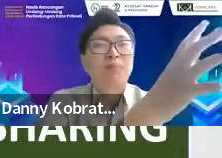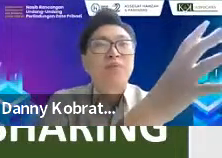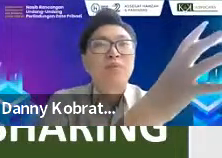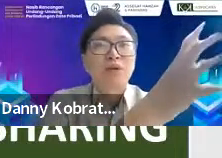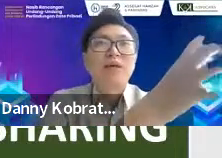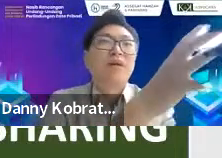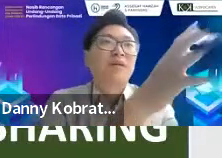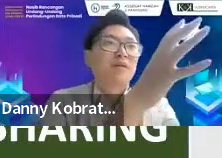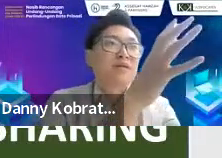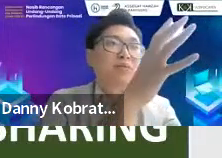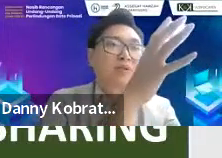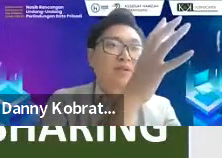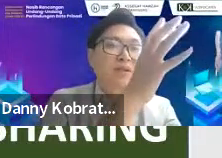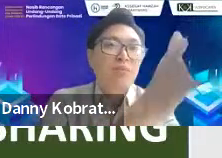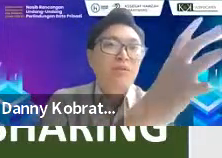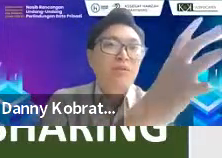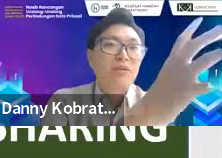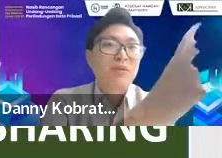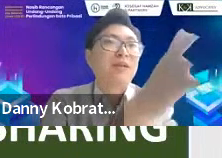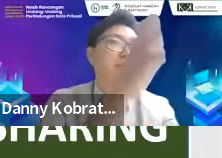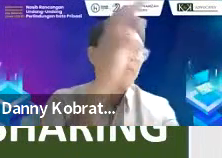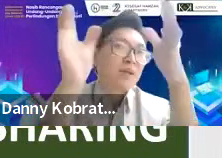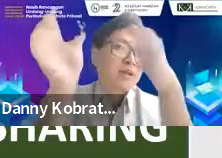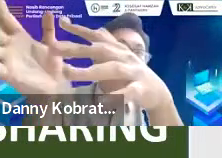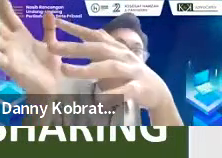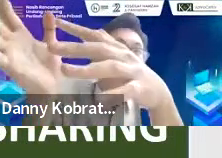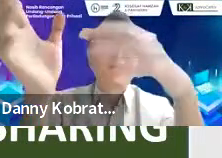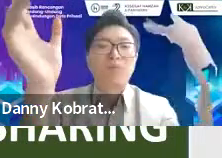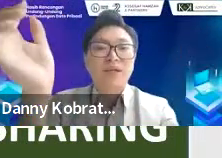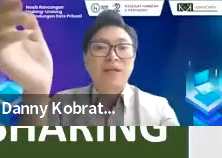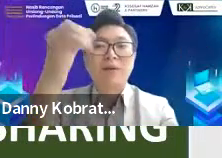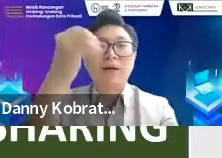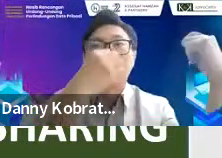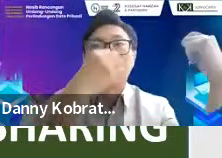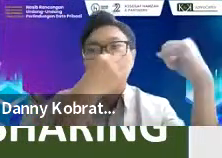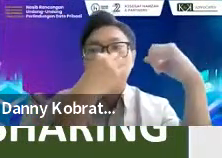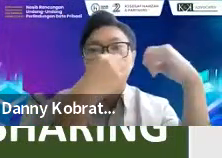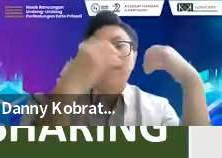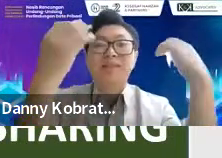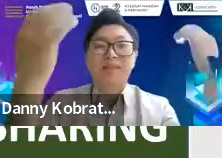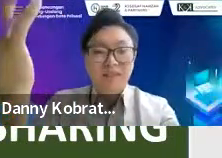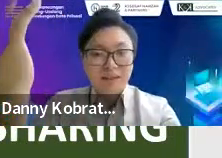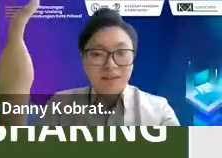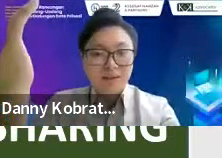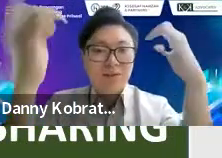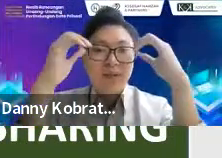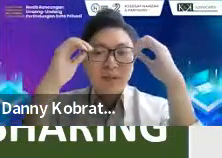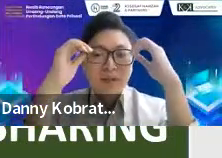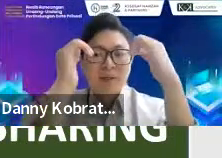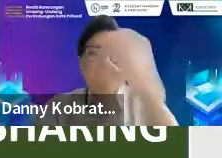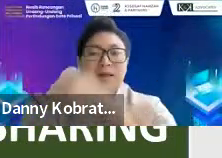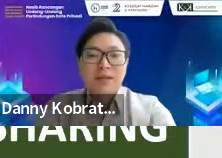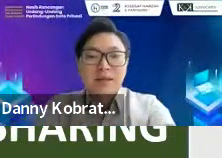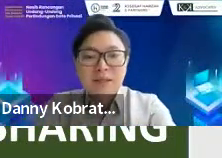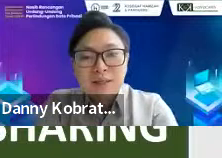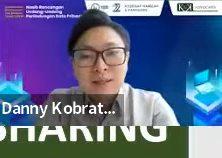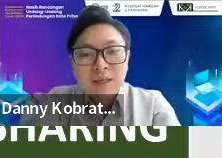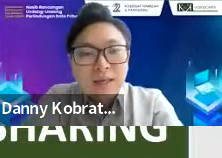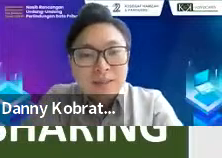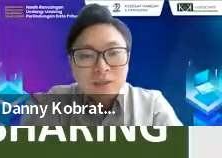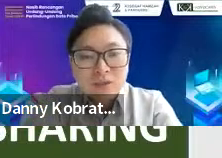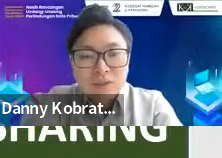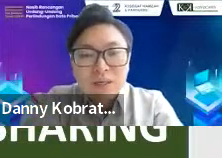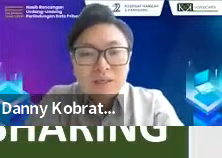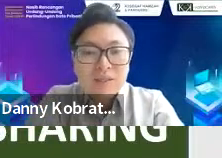ingin transfer ke Singapura boleh dan Husain Singapore transfer data pribadi di Indonesia juga boleh tanpa ada restriction itu nah yang terakhir